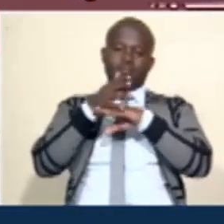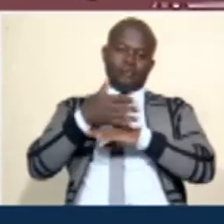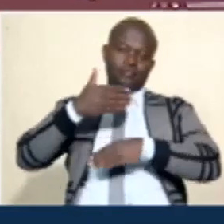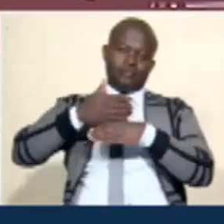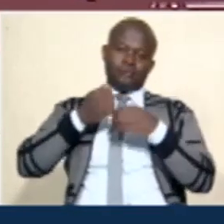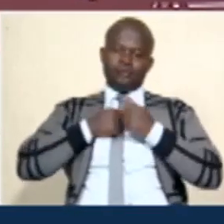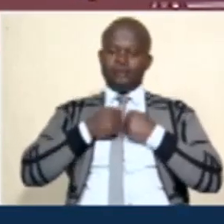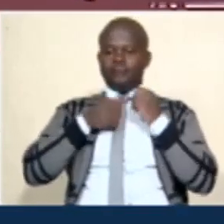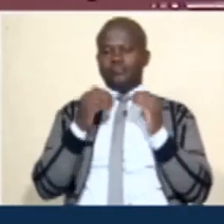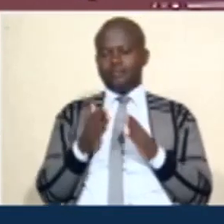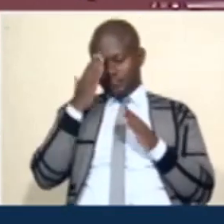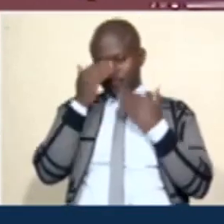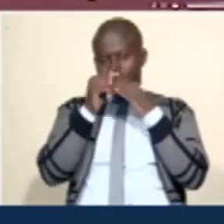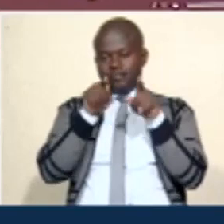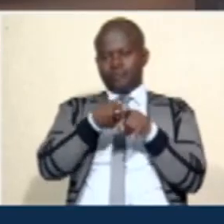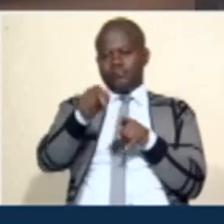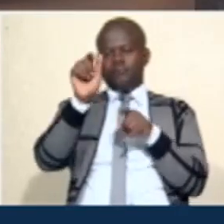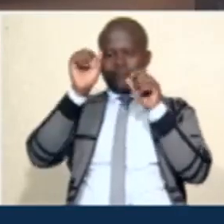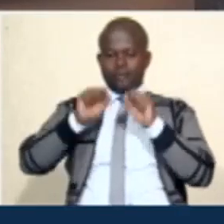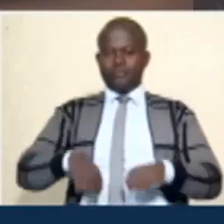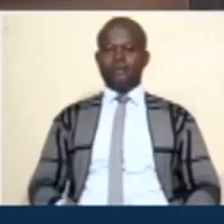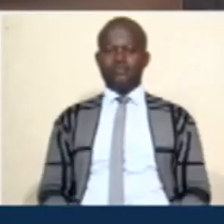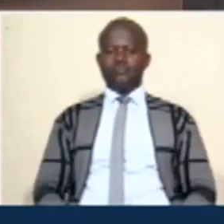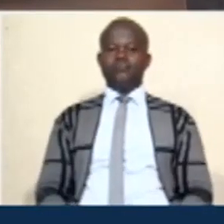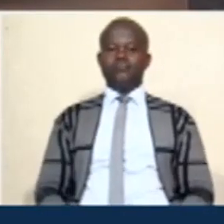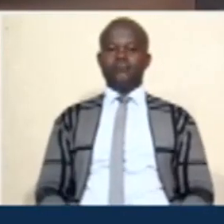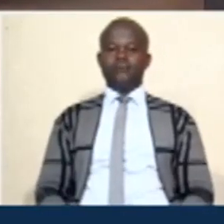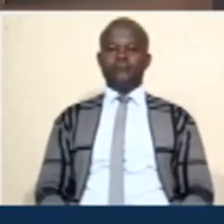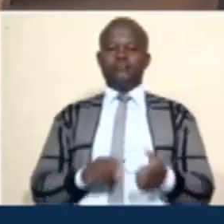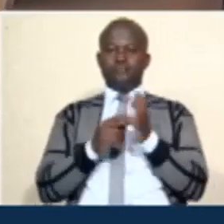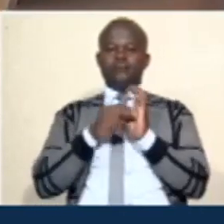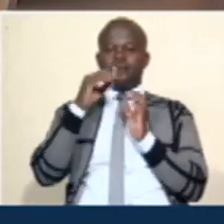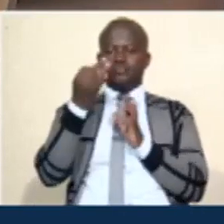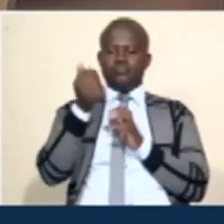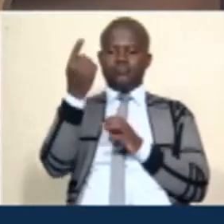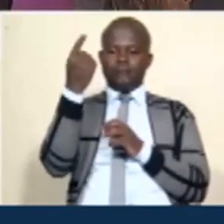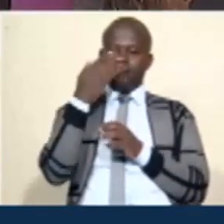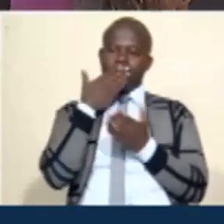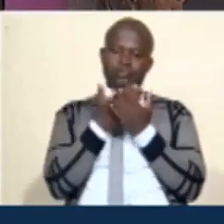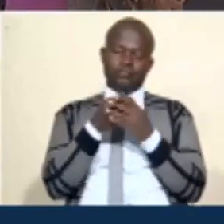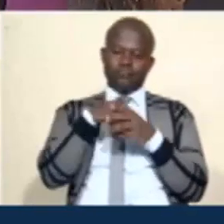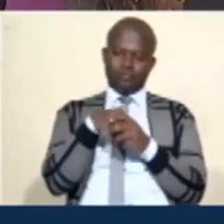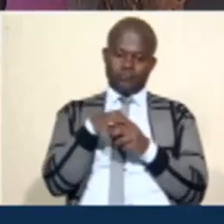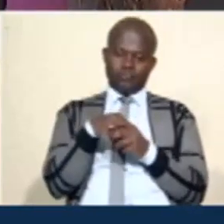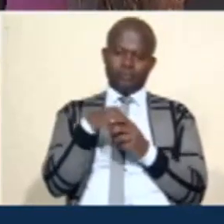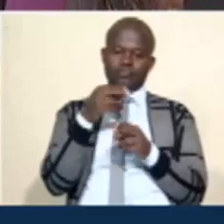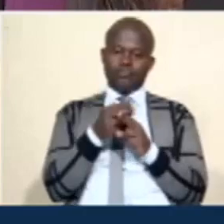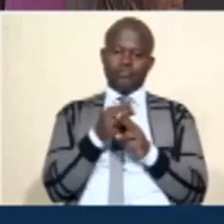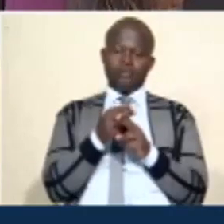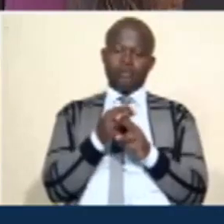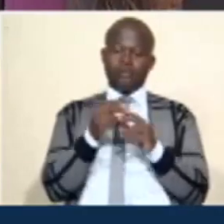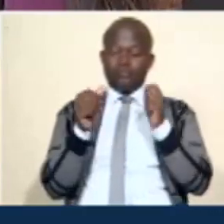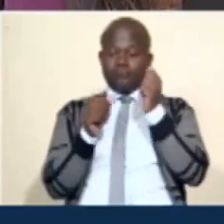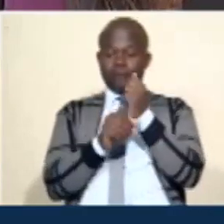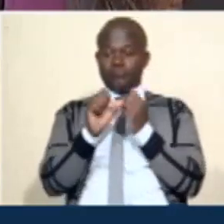z'u Rwanda kuko nabyo birashoboka imishinga itatu niyo yabaye myiza kurusha iyindi muri yo harimo witwa Under Studio